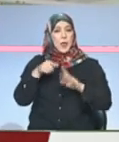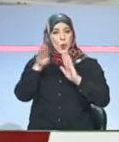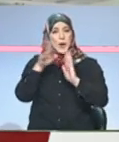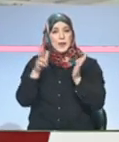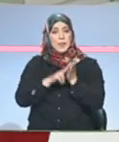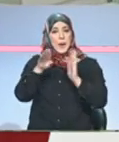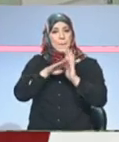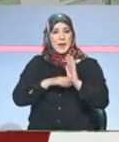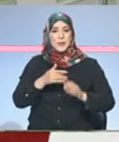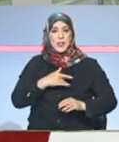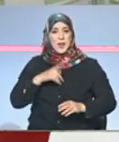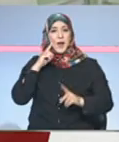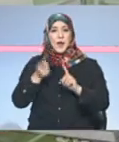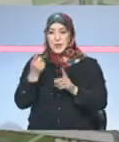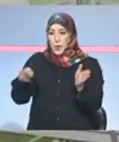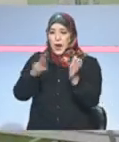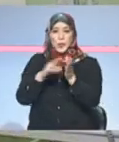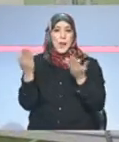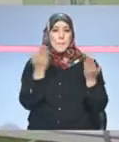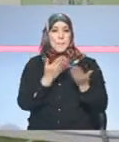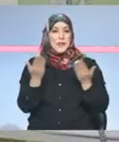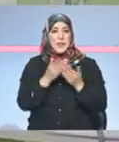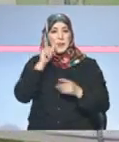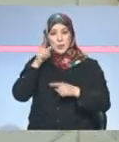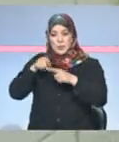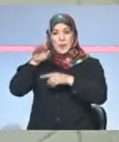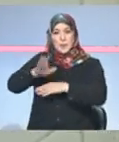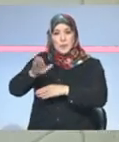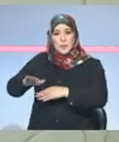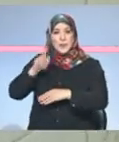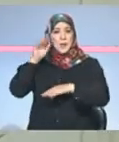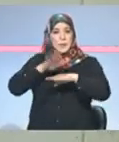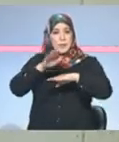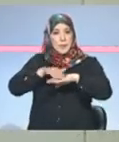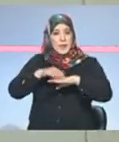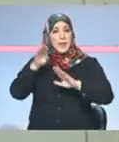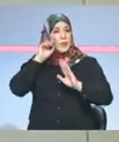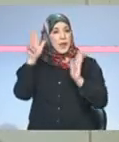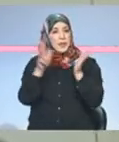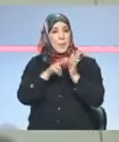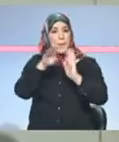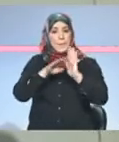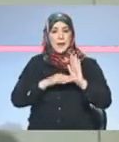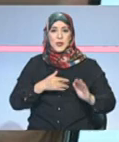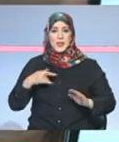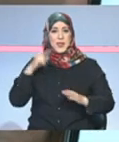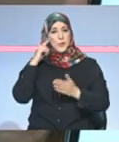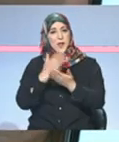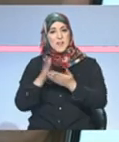مع اقتراب موعد العودة المدرسية، وحث الأطفال على تطبيق البروتوكولات الصحية لتطويق الوباء.